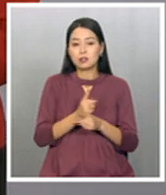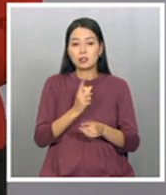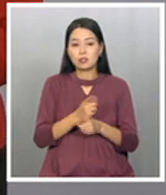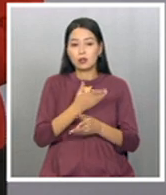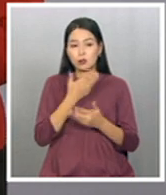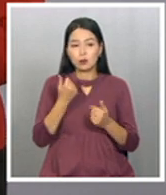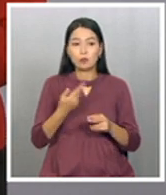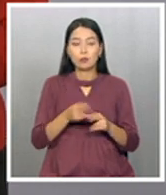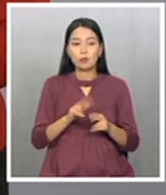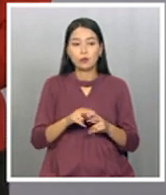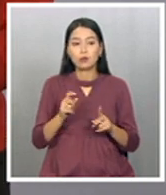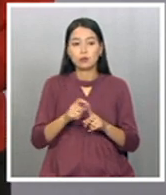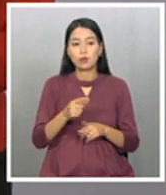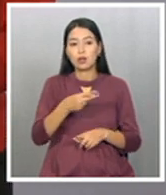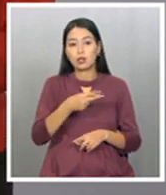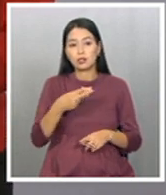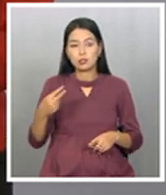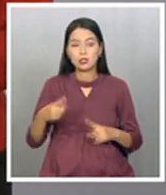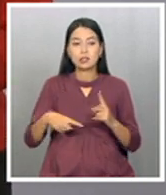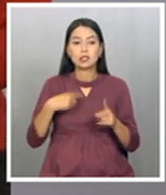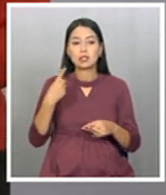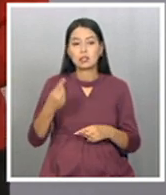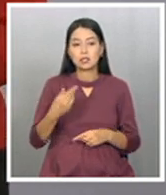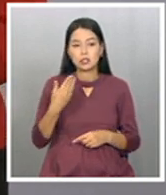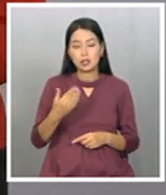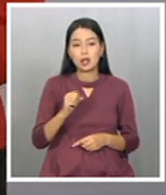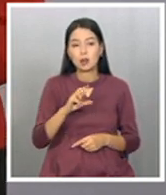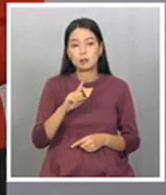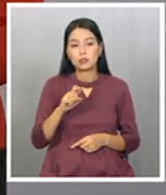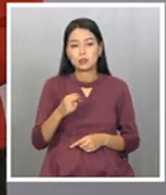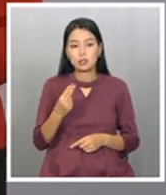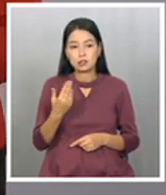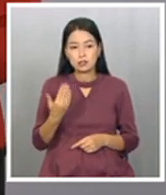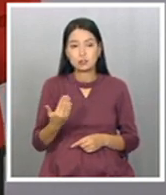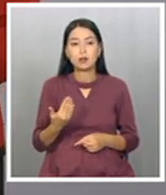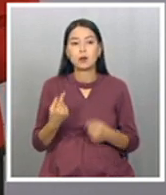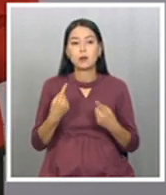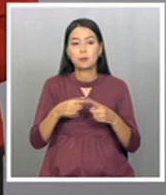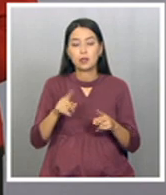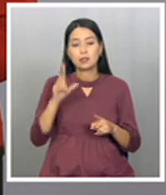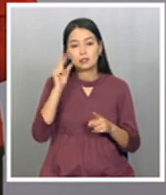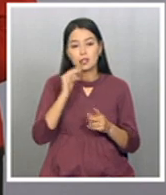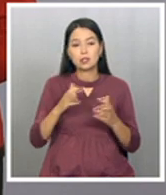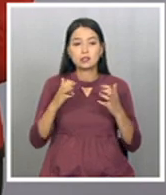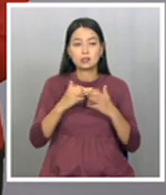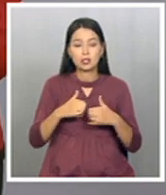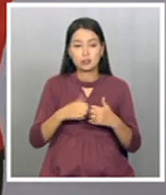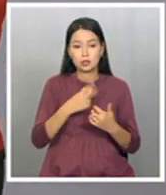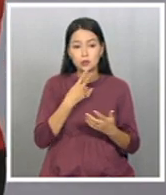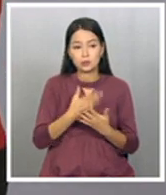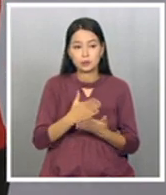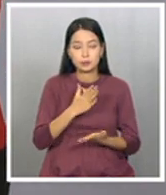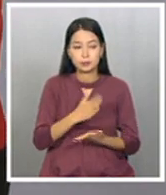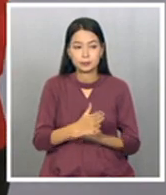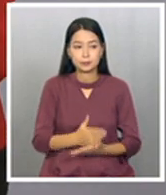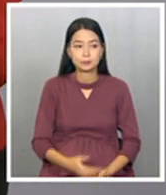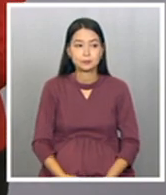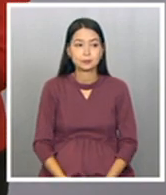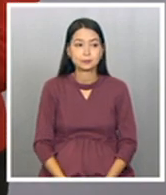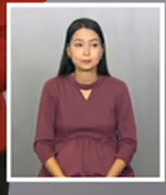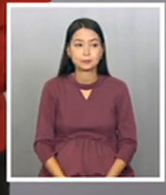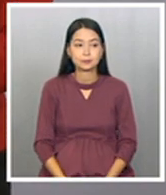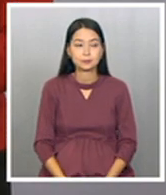сөйлем келесі абзаста әйел теңсіздігін басқа қырын талдайтынын көрсетеді. Оқушылар,